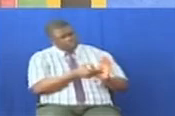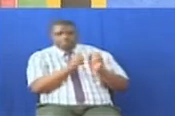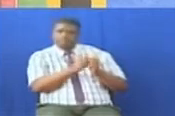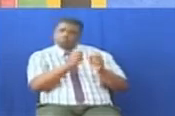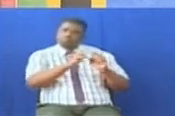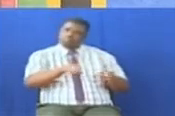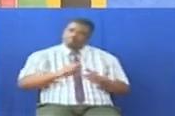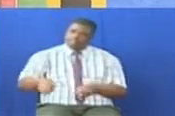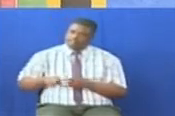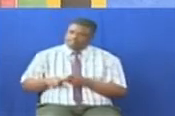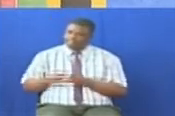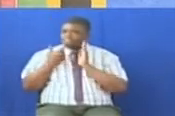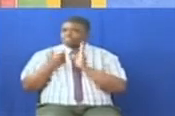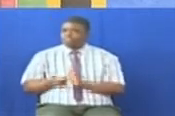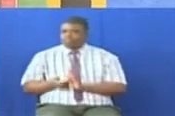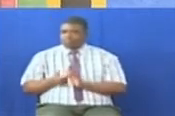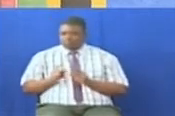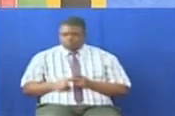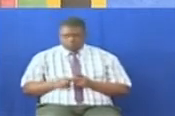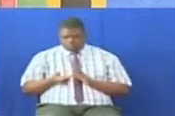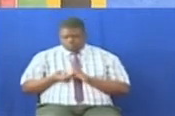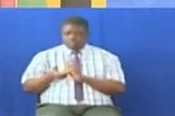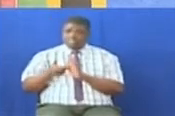Kwa mfano, ameonyesha jinsi ambavyo